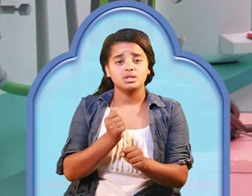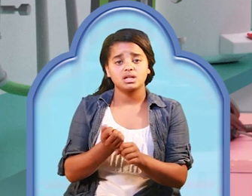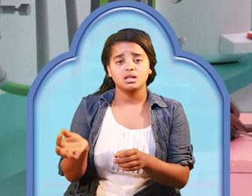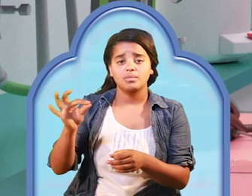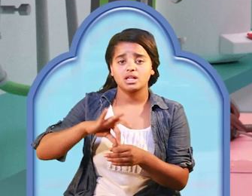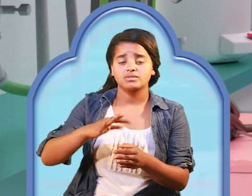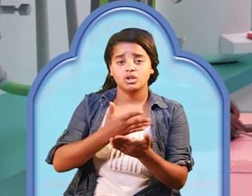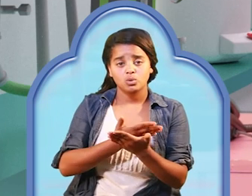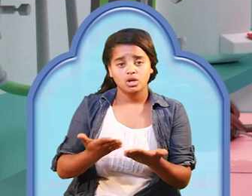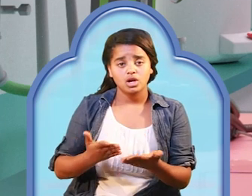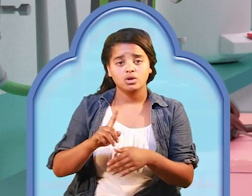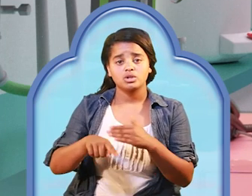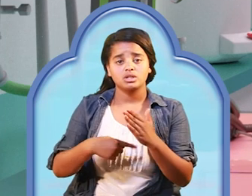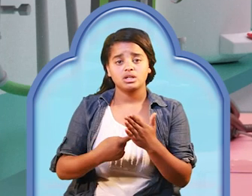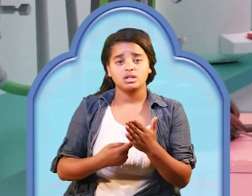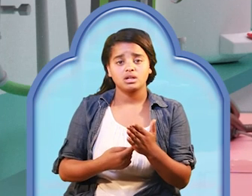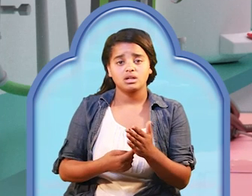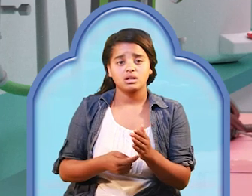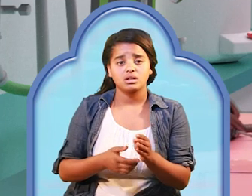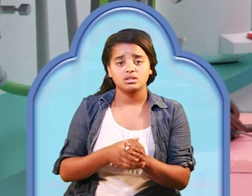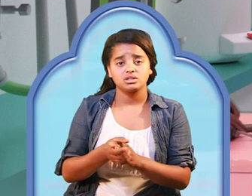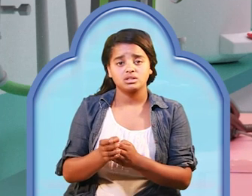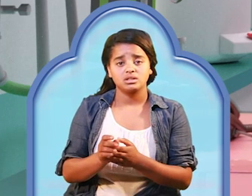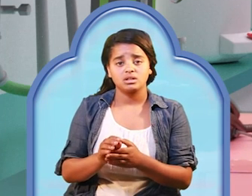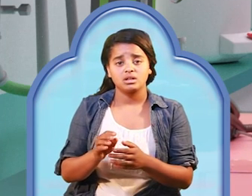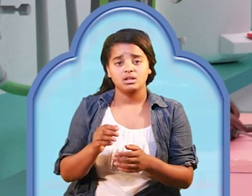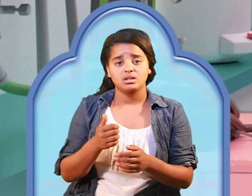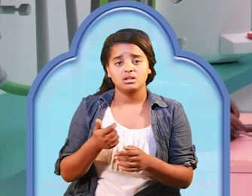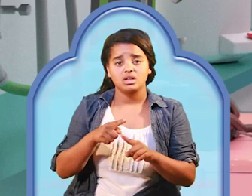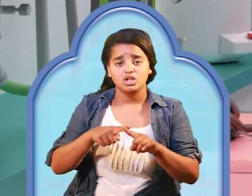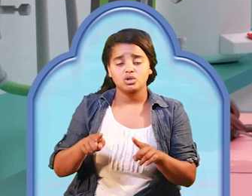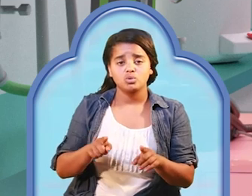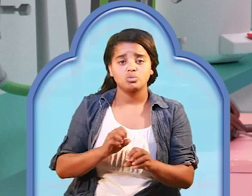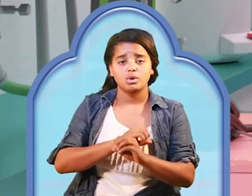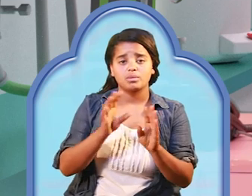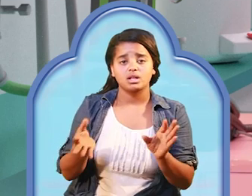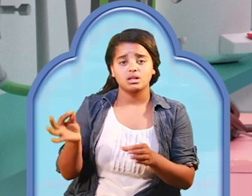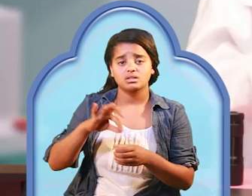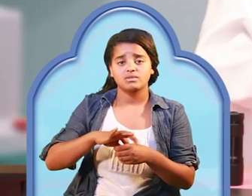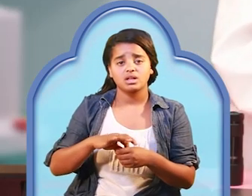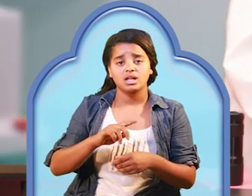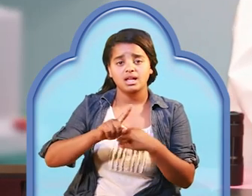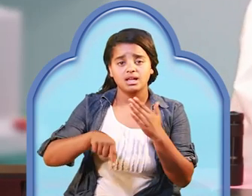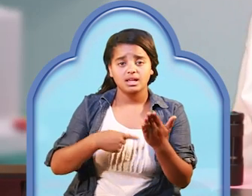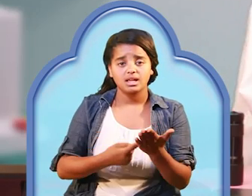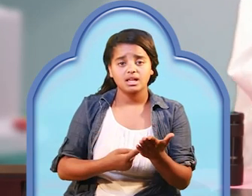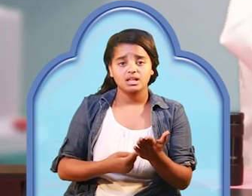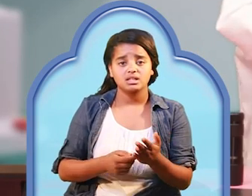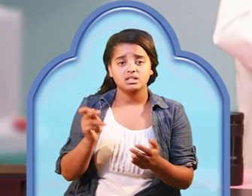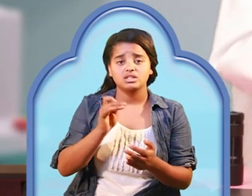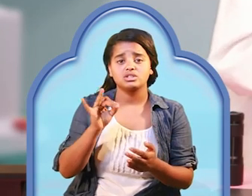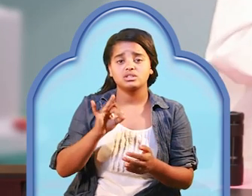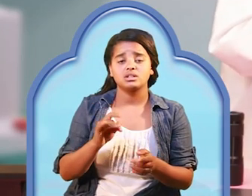ለማሰብ የሚያስፈልገን ነገሮች ይሄ ጄልና ይሄ ሊዮ መብራት ያስፈልጋል።